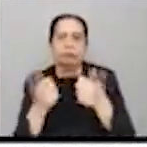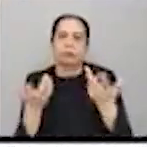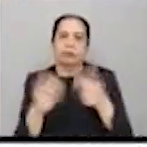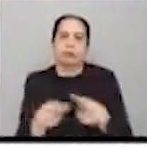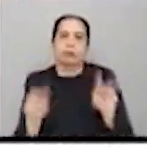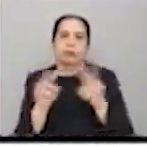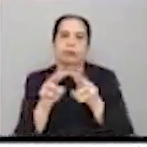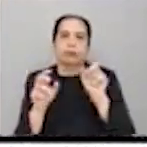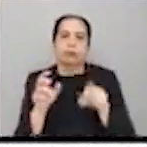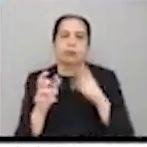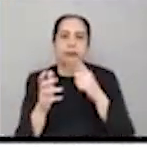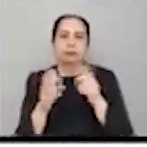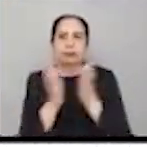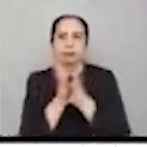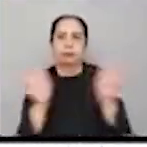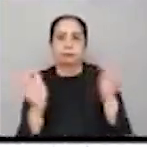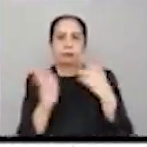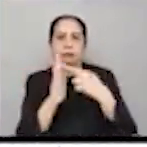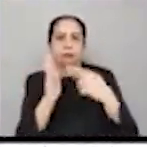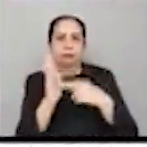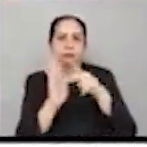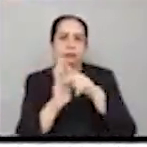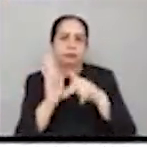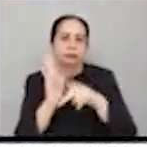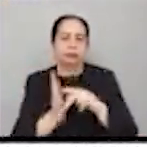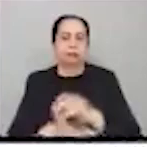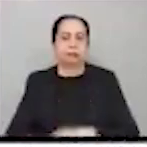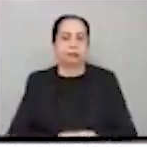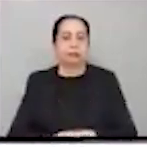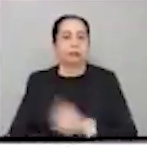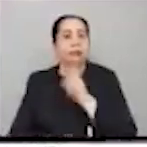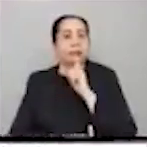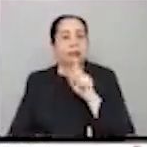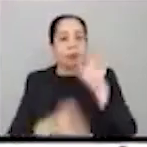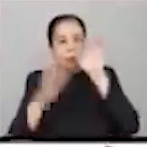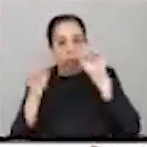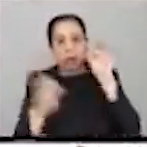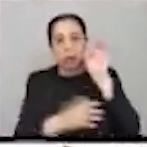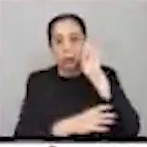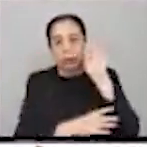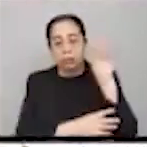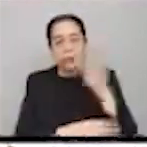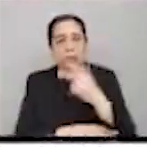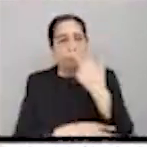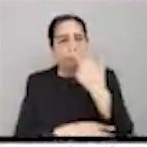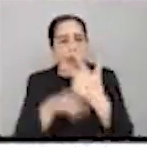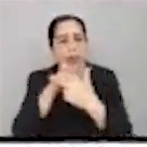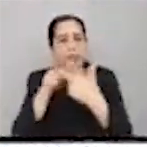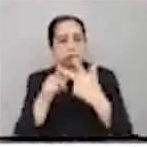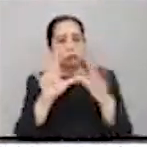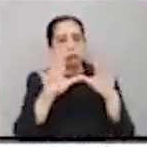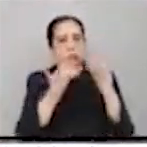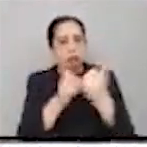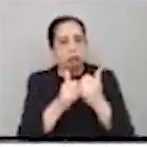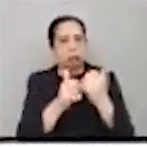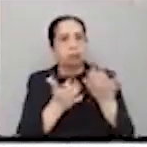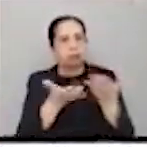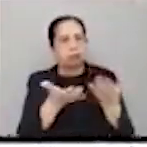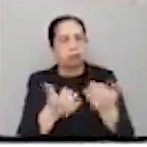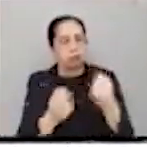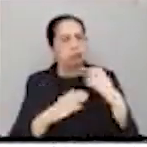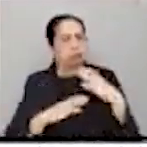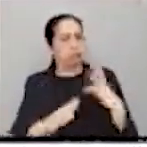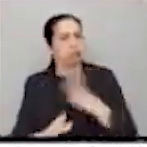That's the general principle behind the RCEP. Kinumpirma din ng Pangulo na tatlong korporasyon ang naghayag ng commitment